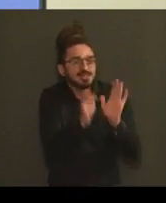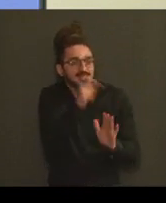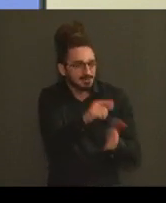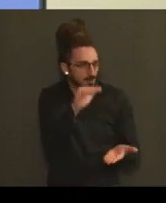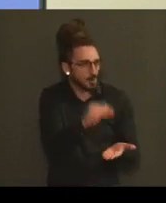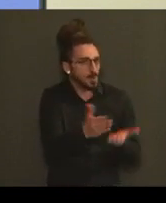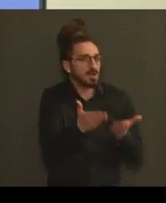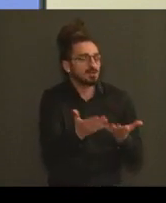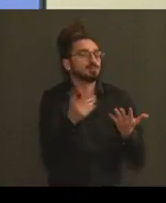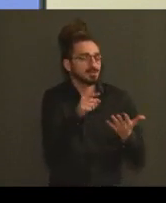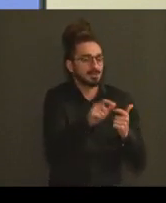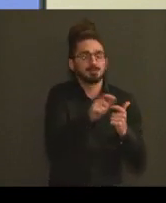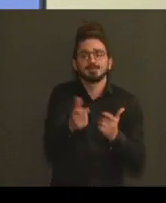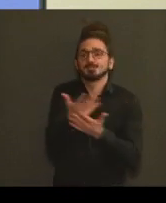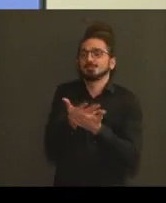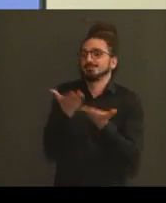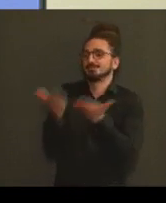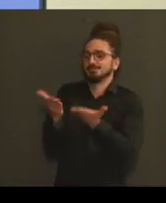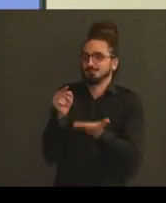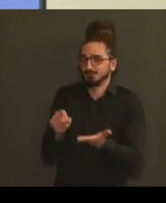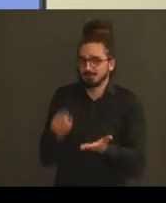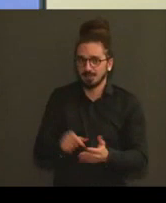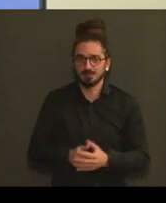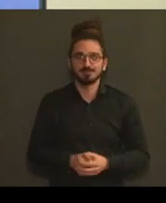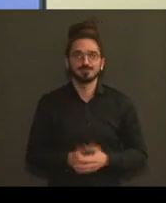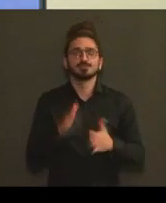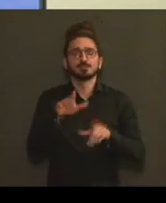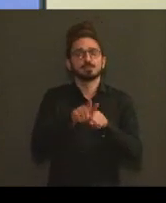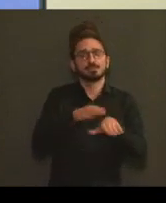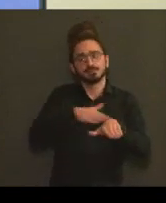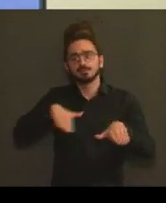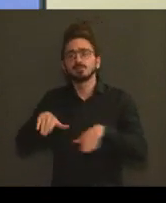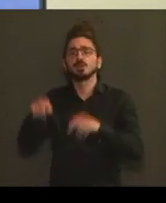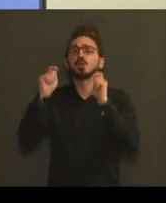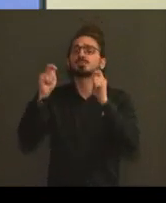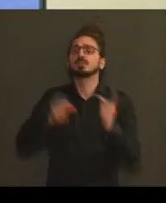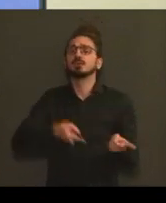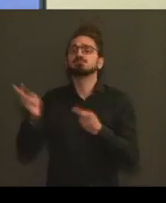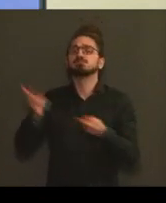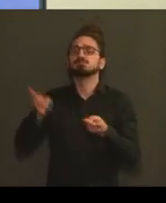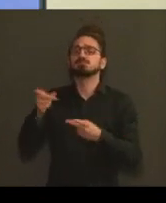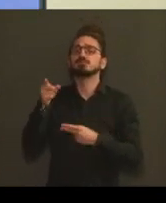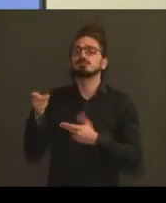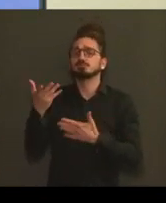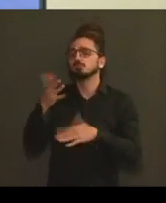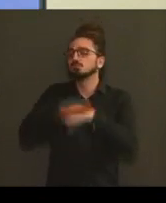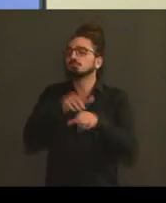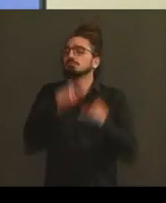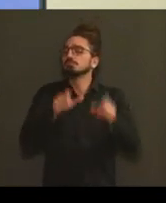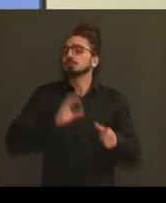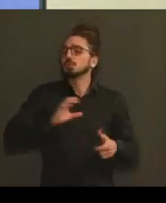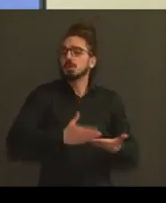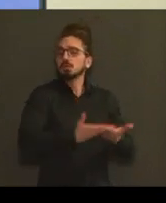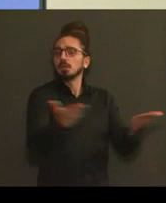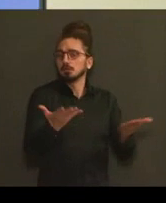constater d'autre part que les admissions à l'hôpital, globalement, venant de la population générale, sont fort stables, qu'on n'a